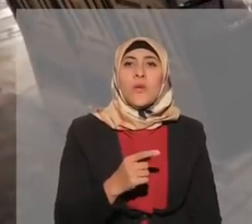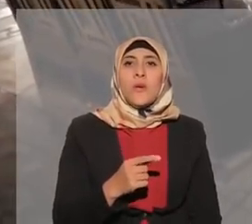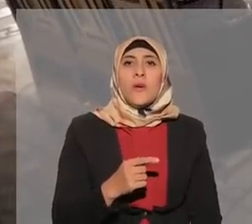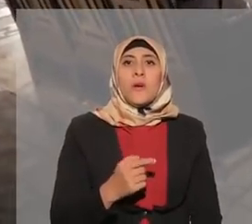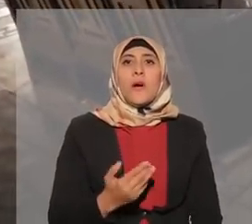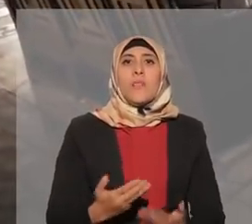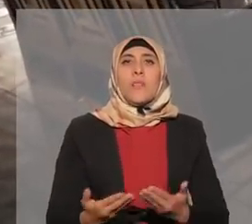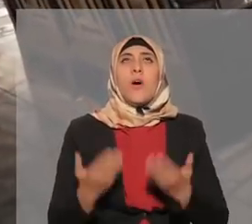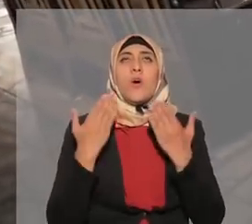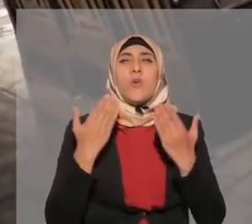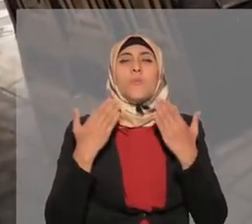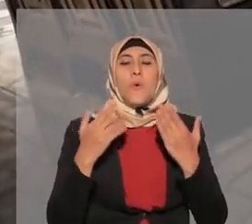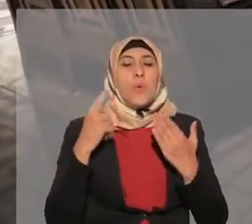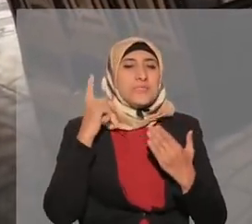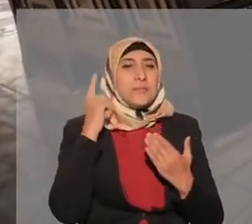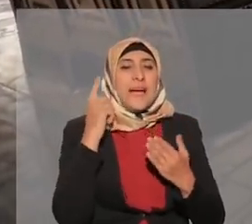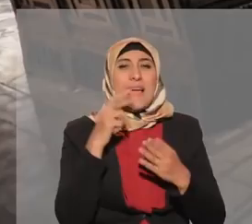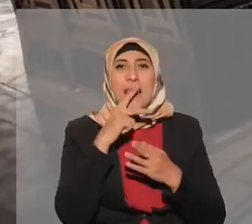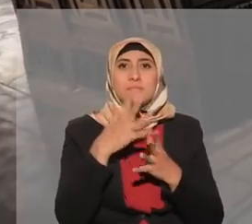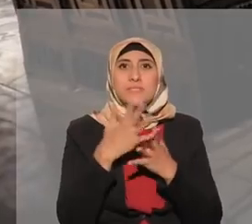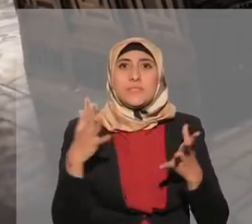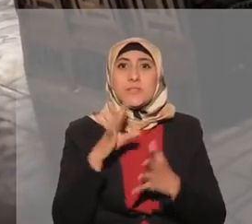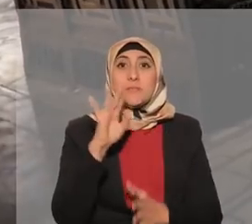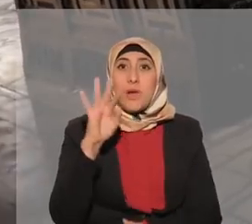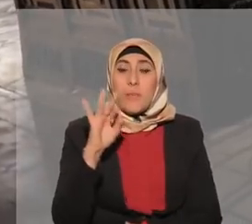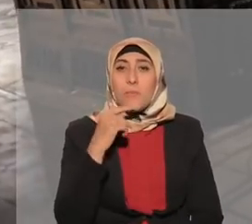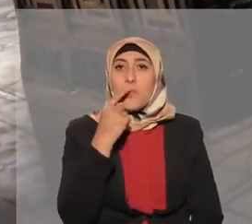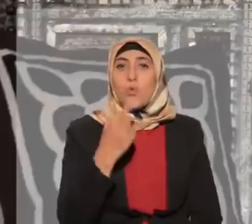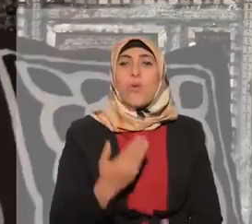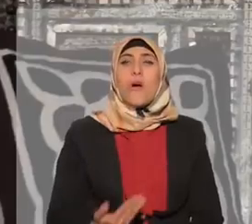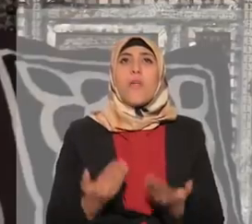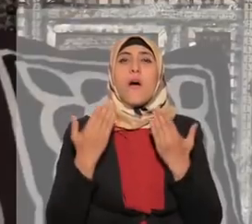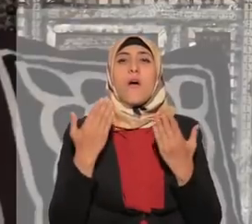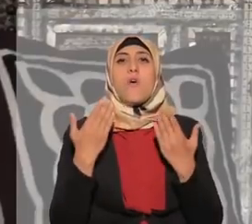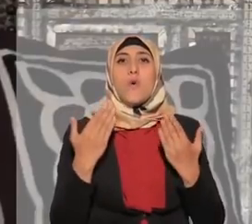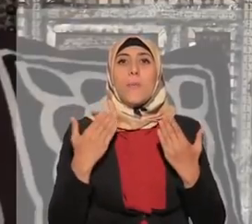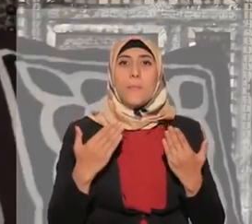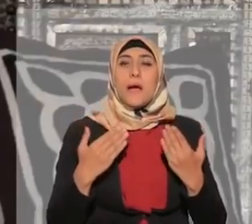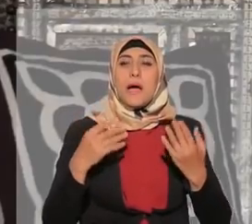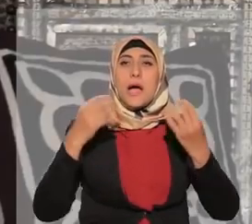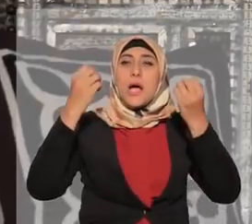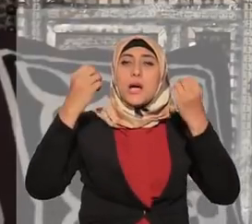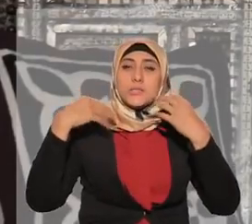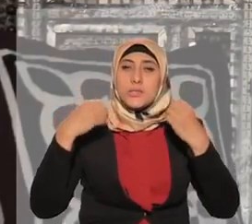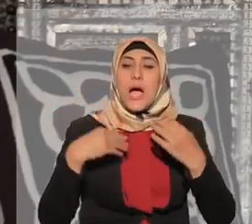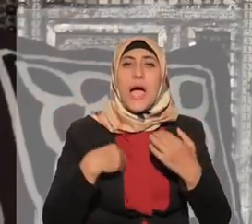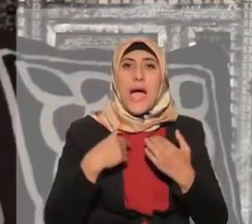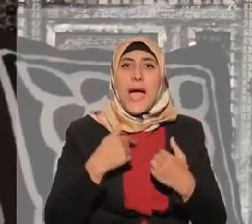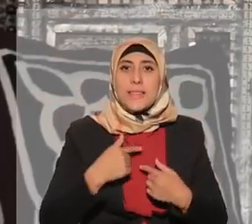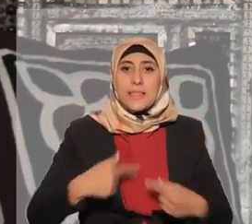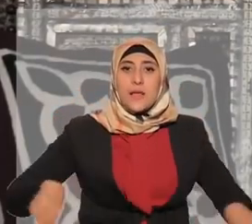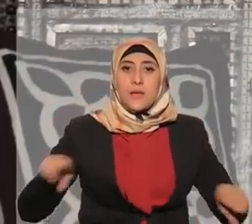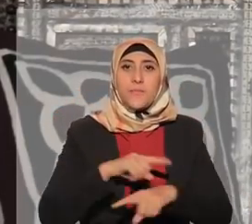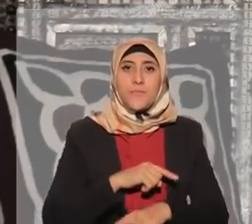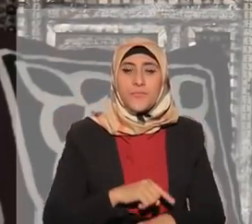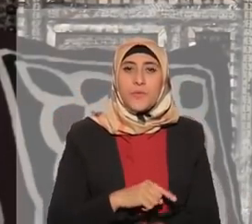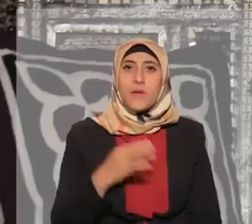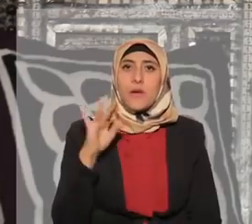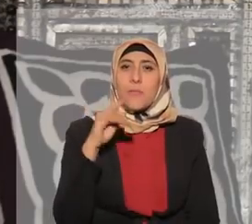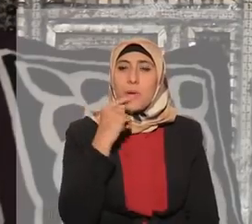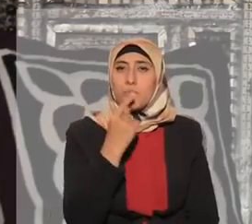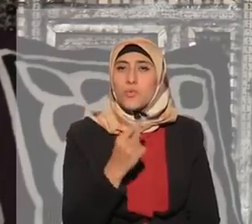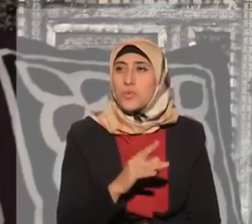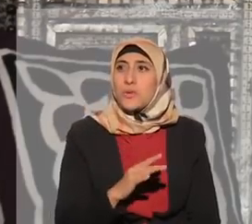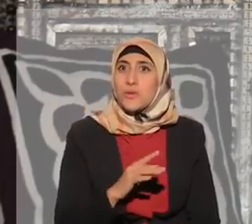رابعة، قال اللهم ارض عنا. قال إيش؟ اللهم ارض عنا. قالت له